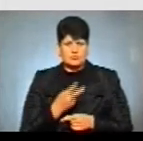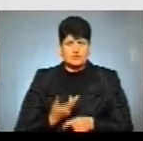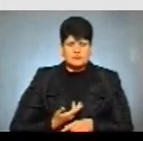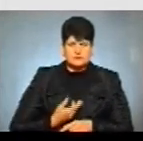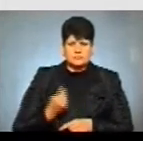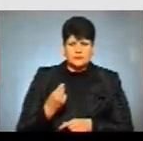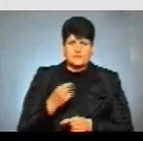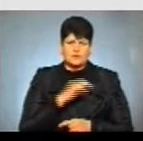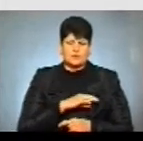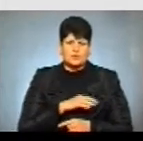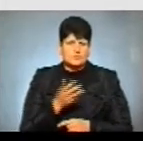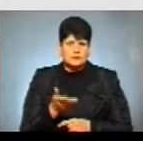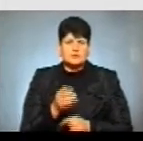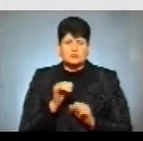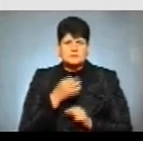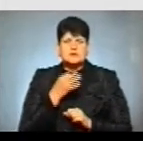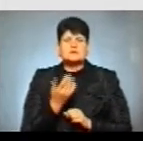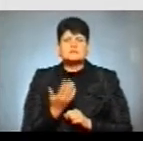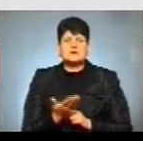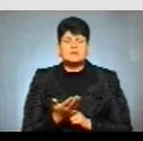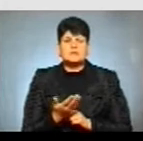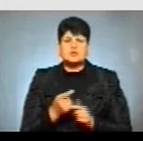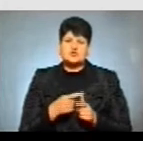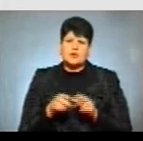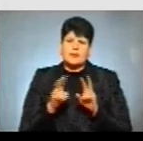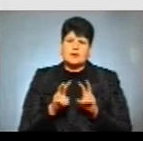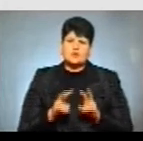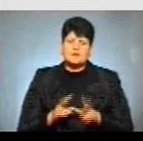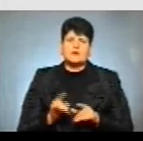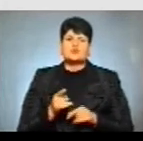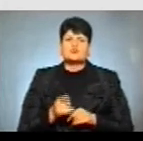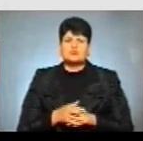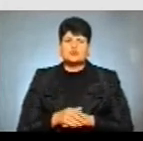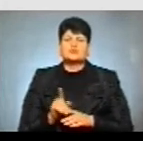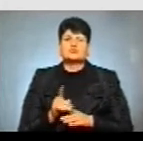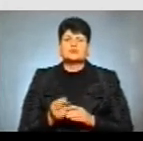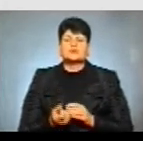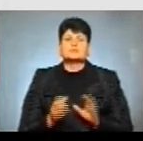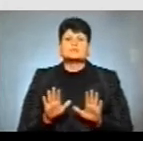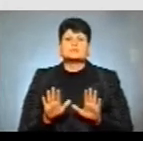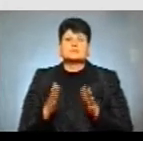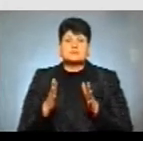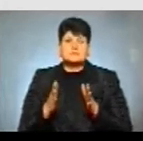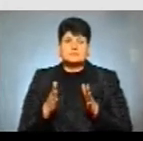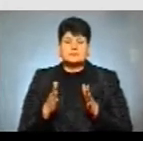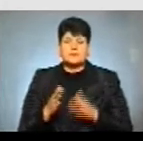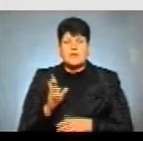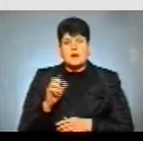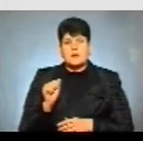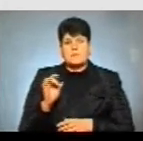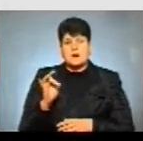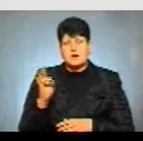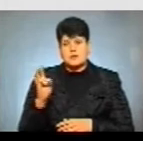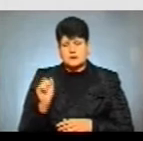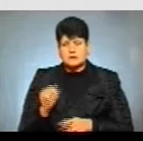доходах. Чи можемо сказати наскільки, і чи аналізували в декларації чому, що спричинило? Барна